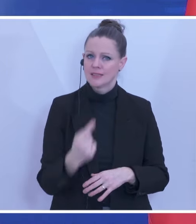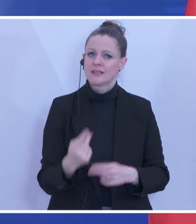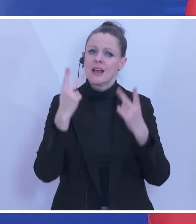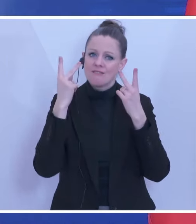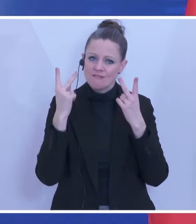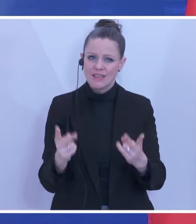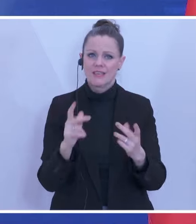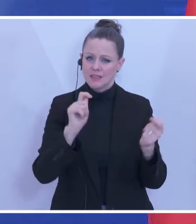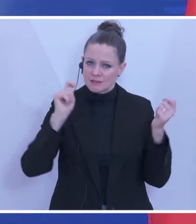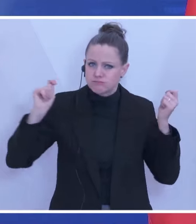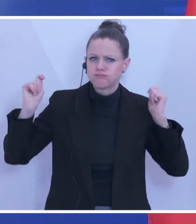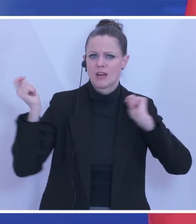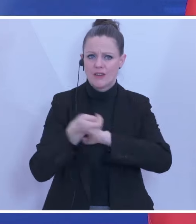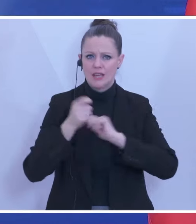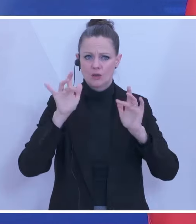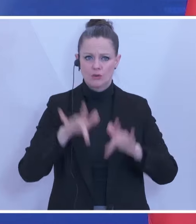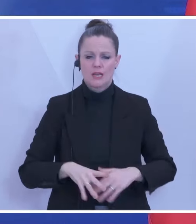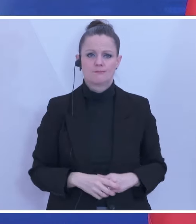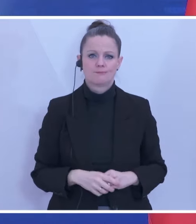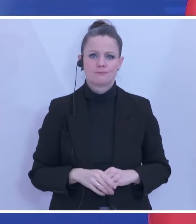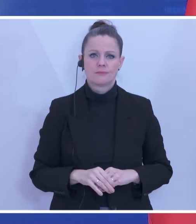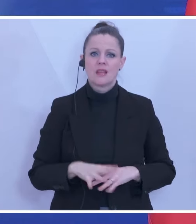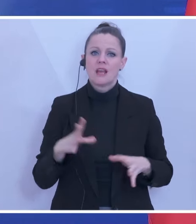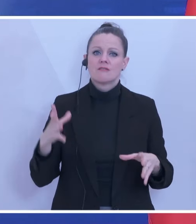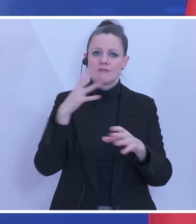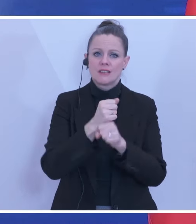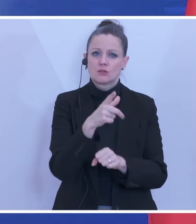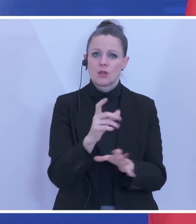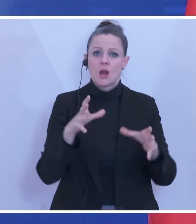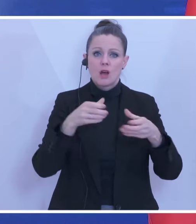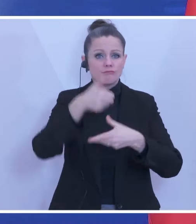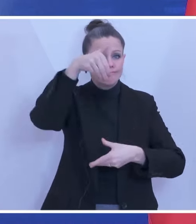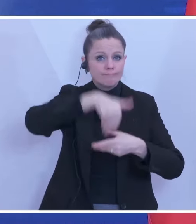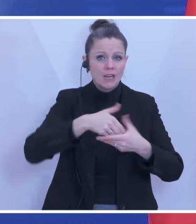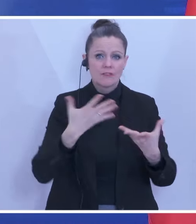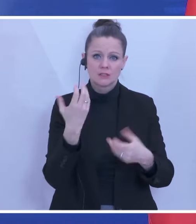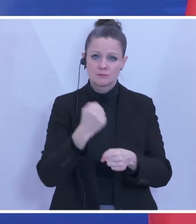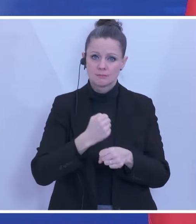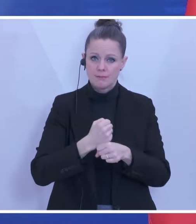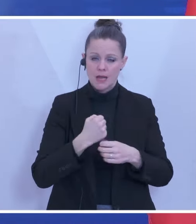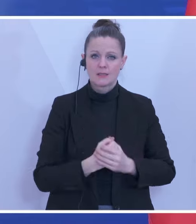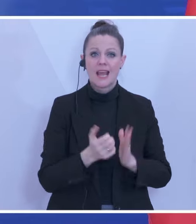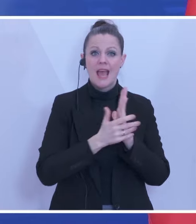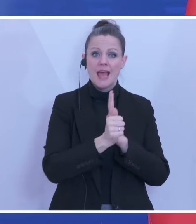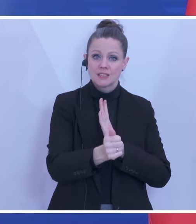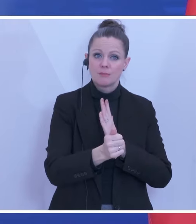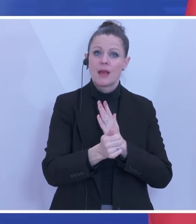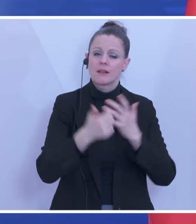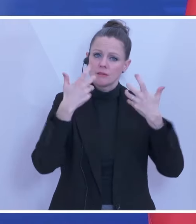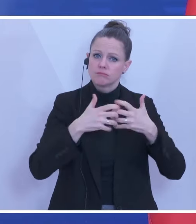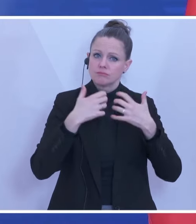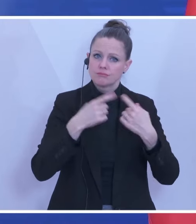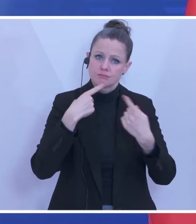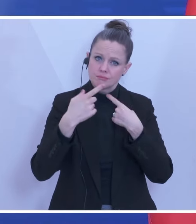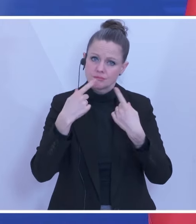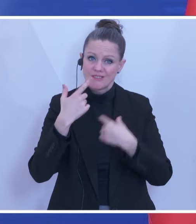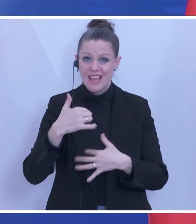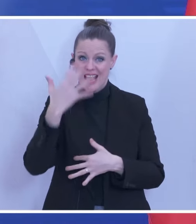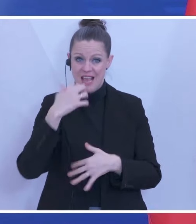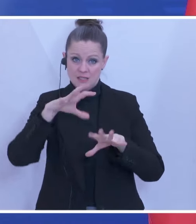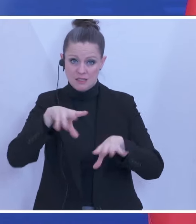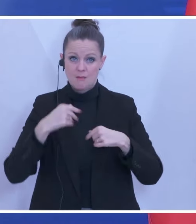Paradigmenwechsel ist. Was ist in diesem Verfassungsausschuss passiert? Die Experten haben gesprochen, wir haben auch das ernst genommen und